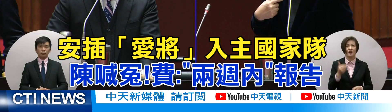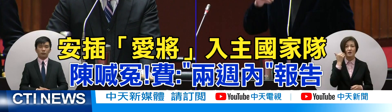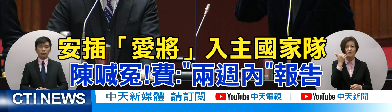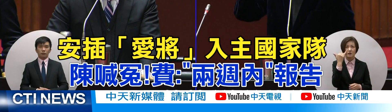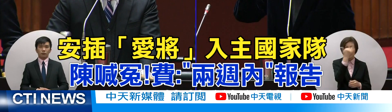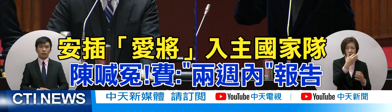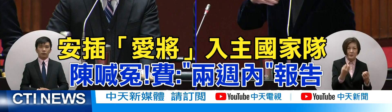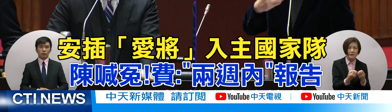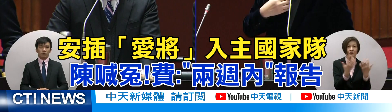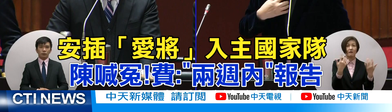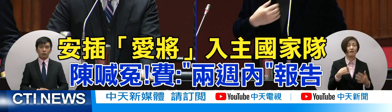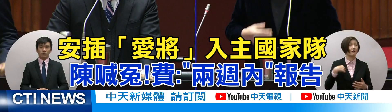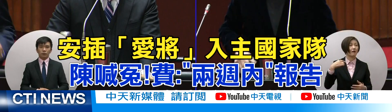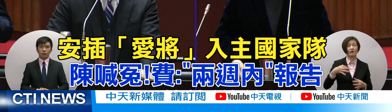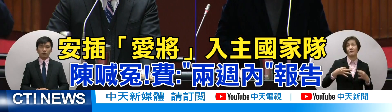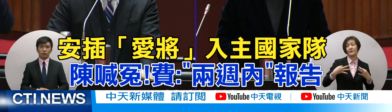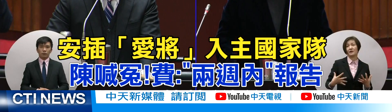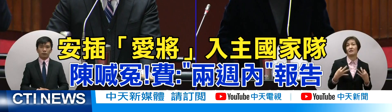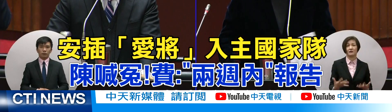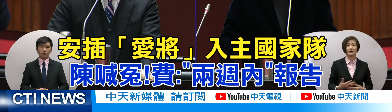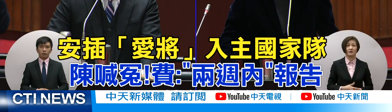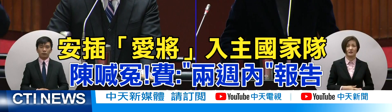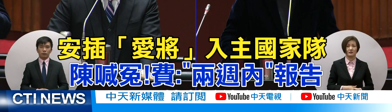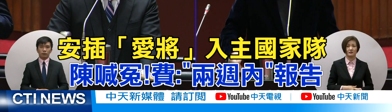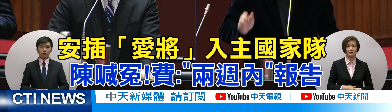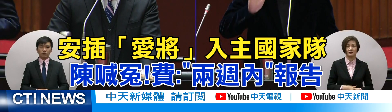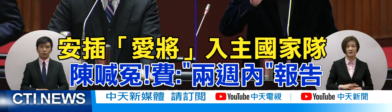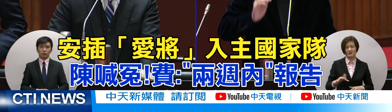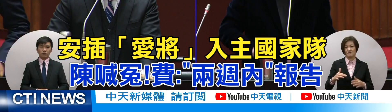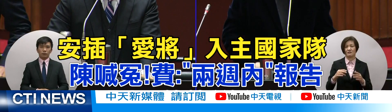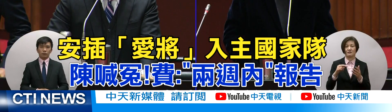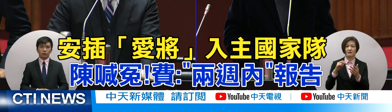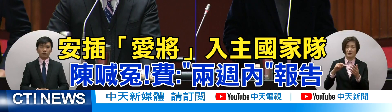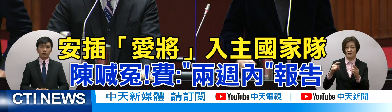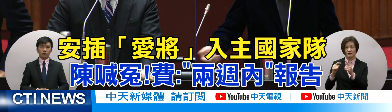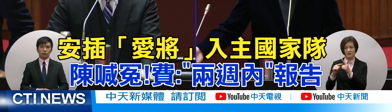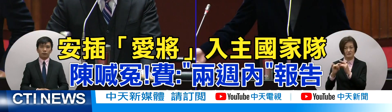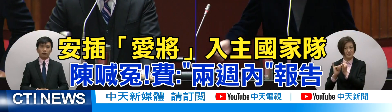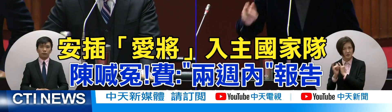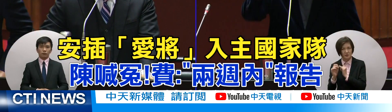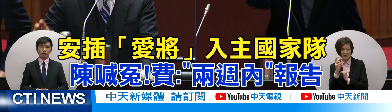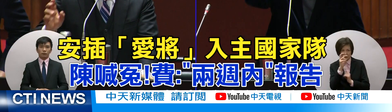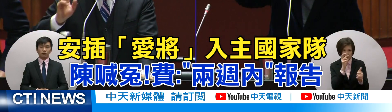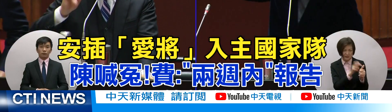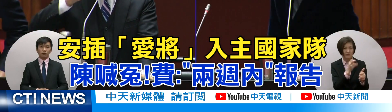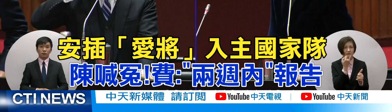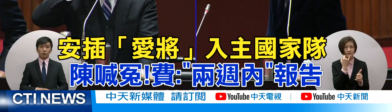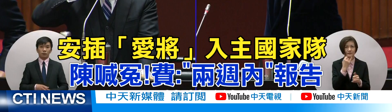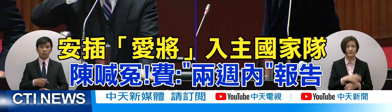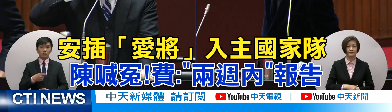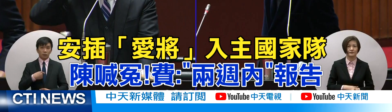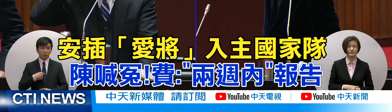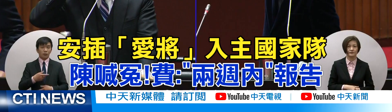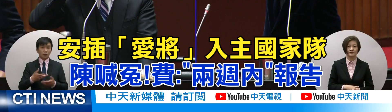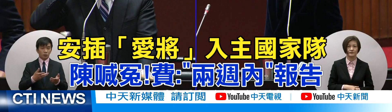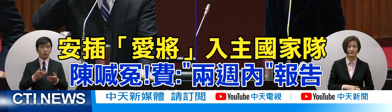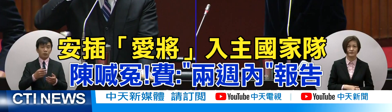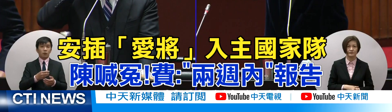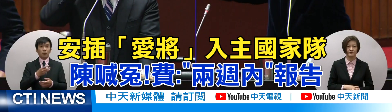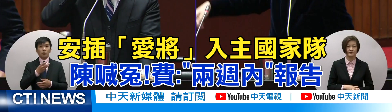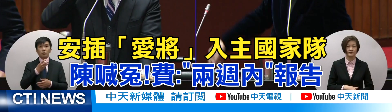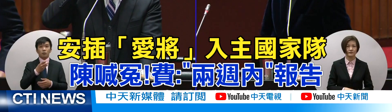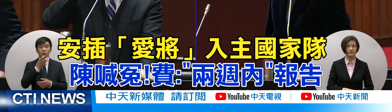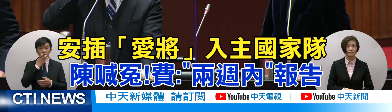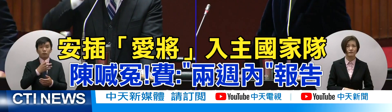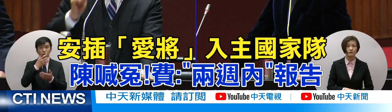了事情若无其事，不让人民来监督。实在是说不过去了哈。 我们可以把它卖到蜜枣，卖到各地的